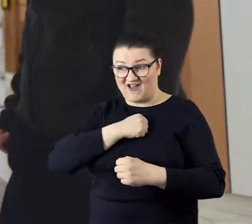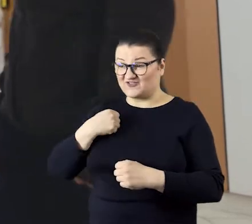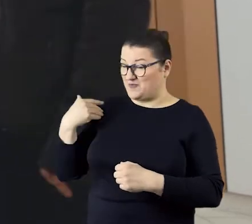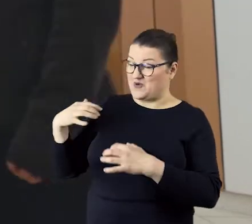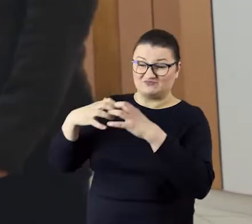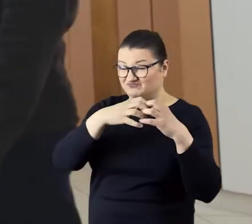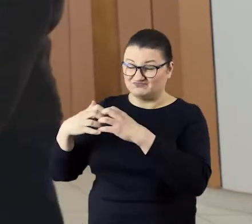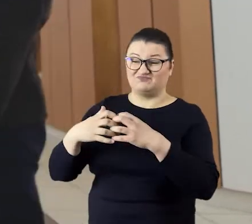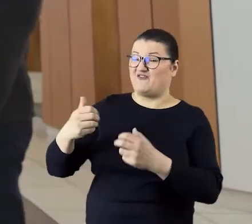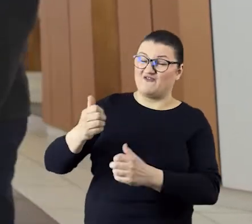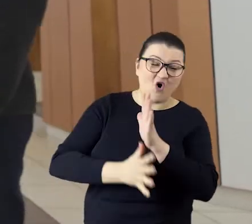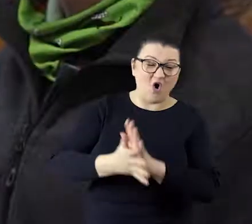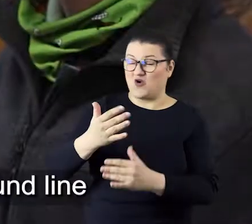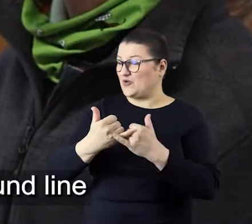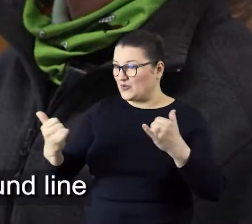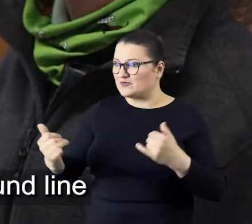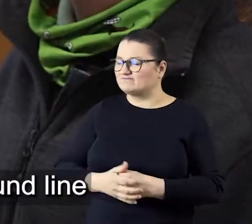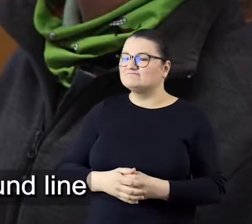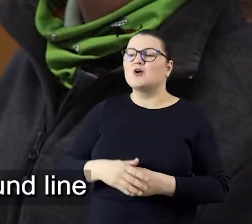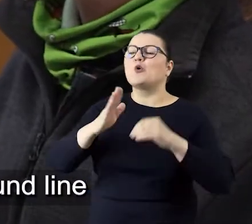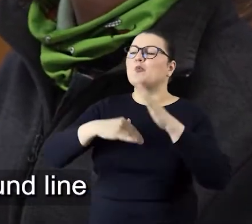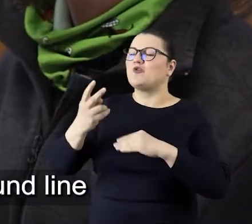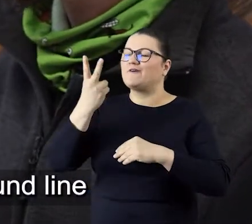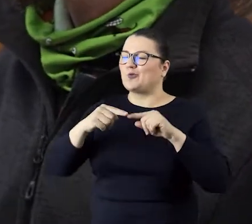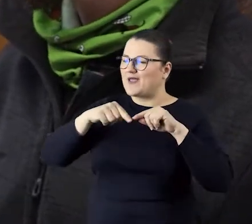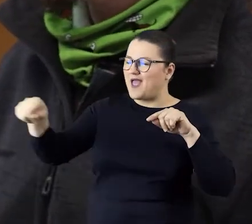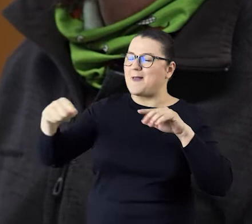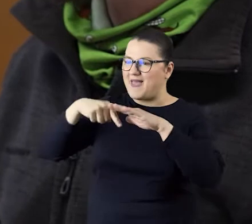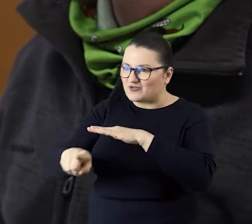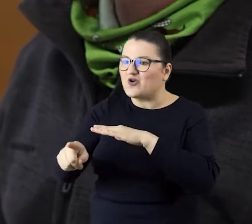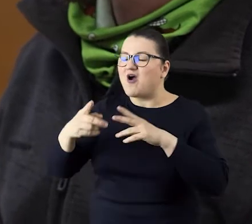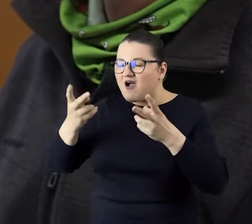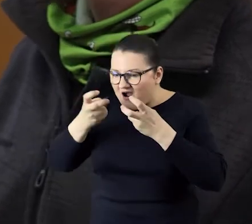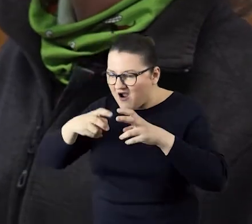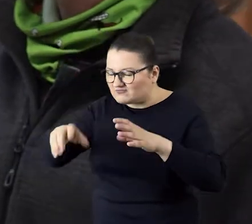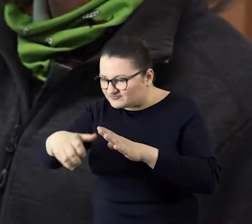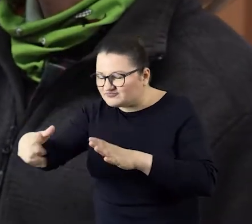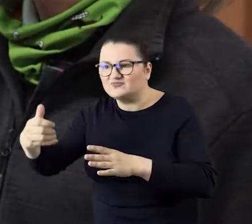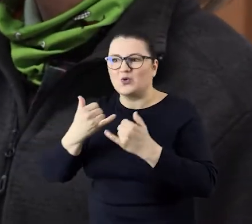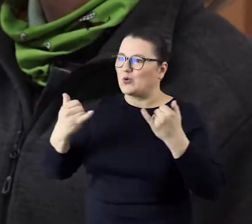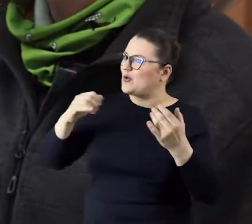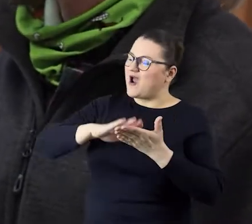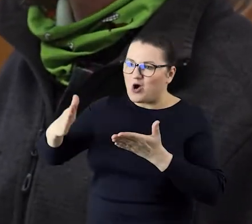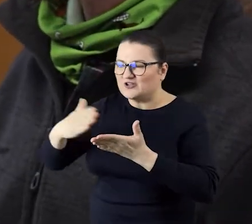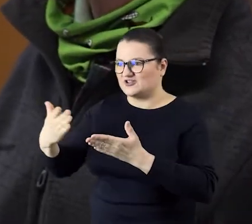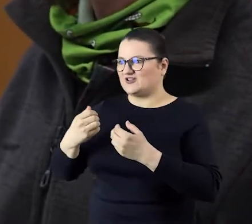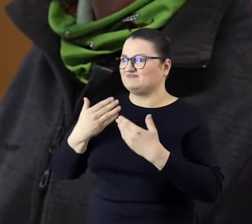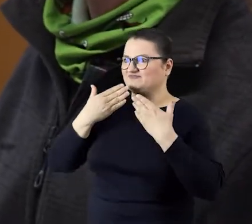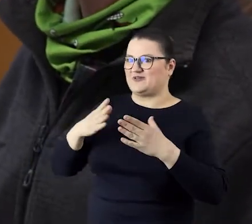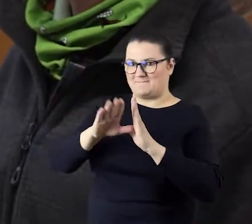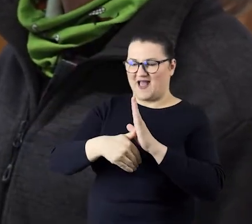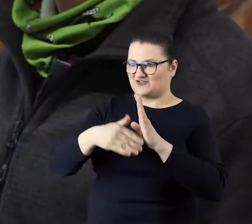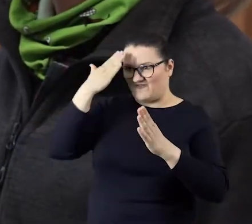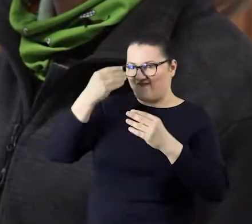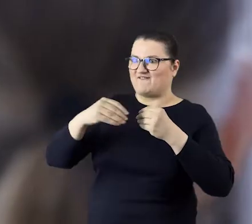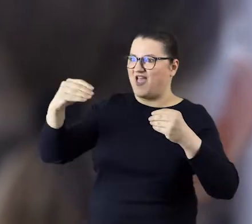była świadkiem wielu działań wojennych. W trakcie rozbudowy drugiej linii metra archeolodzy dokonali wielu zdumiewających odkryć, poszerzających znacznie